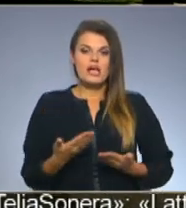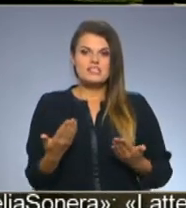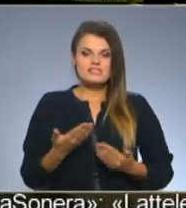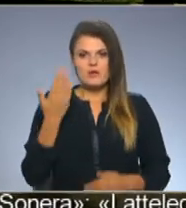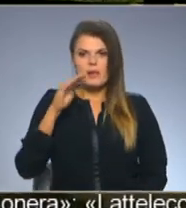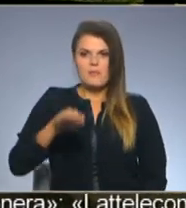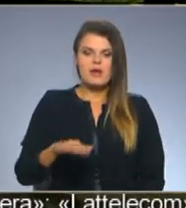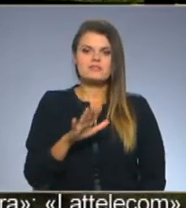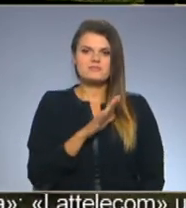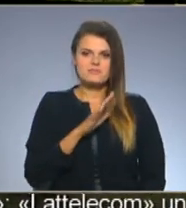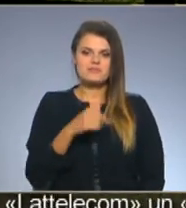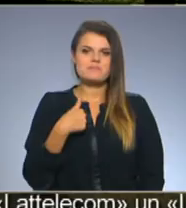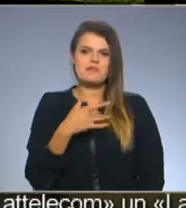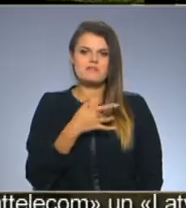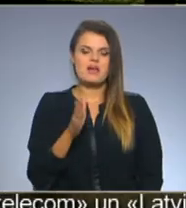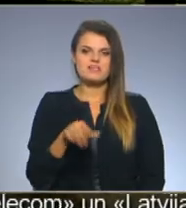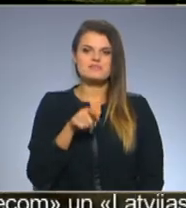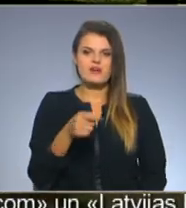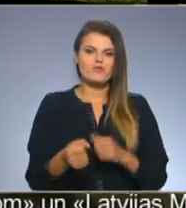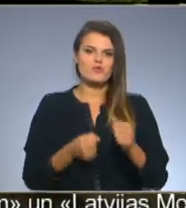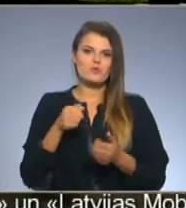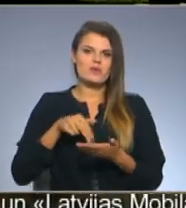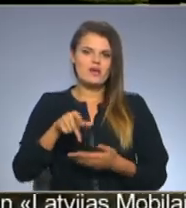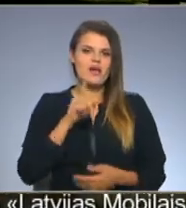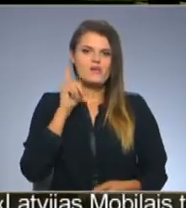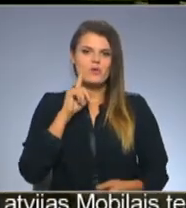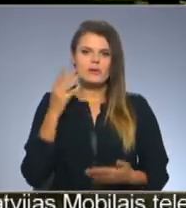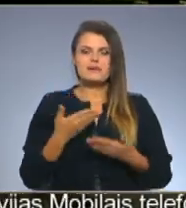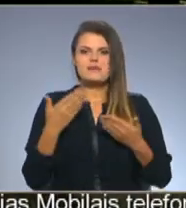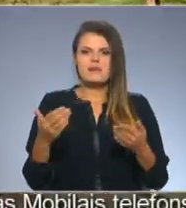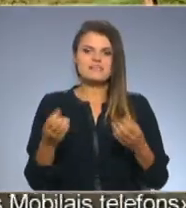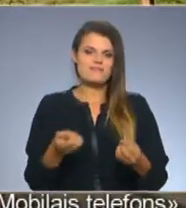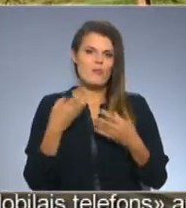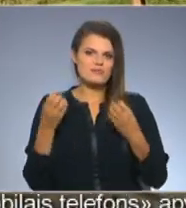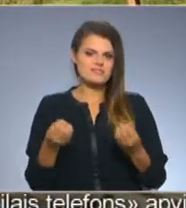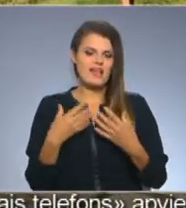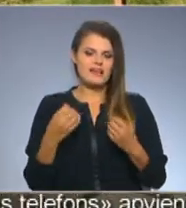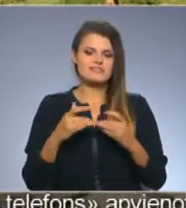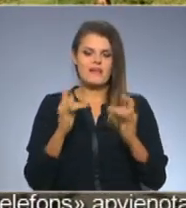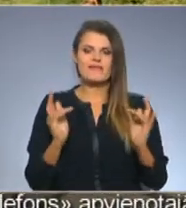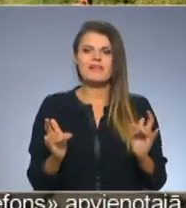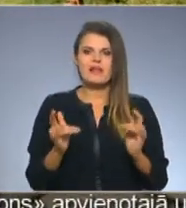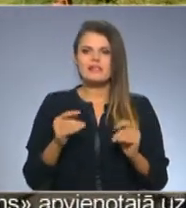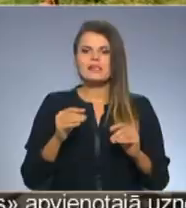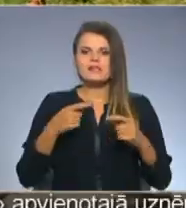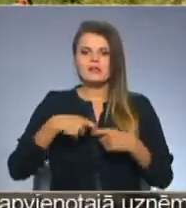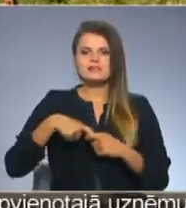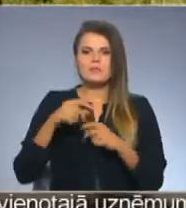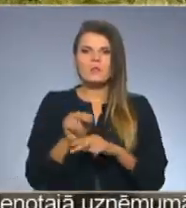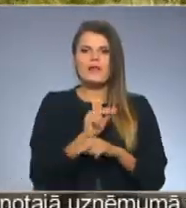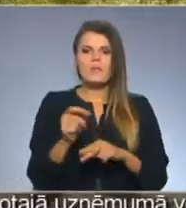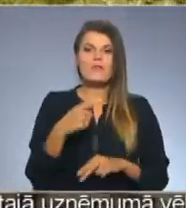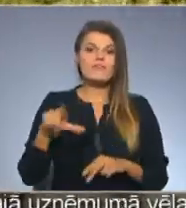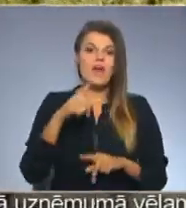maza būdama, vēl pa viņu, man liekas, gāja. Jaunības piedzīvojums vēl stāstīja. Tiltiņa stiprinājumi ir remontēti